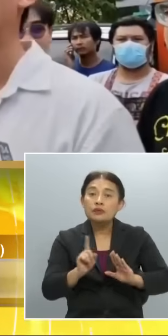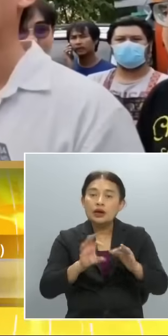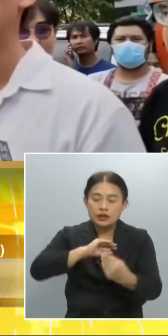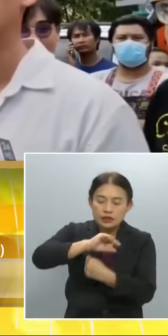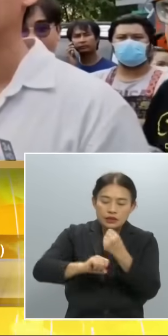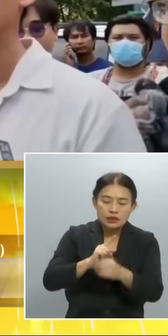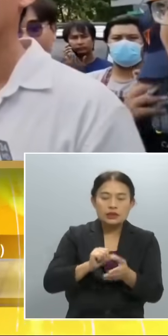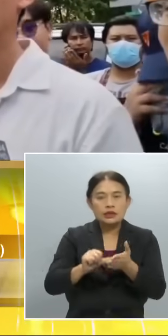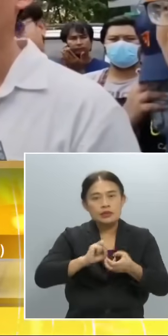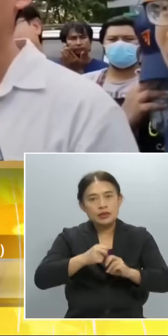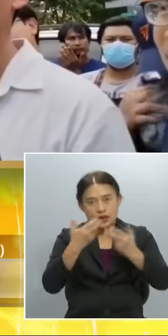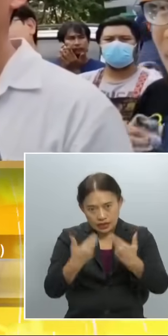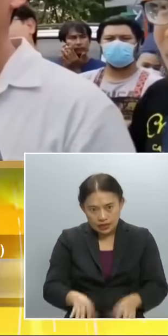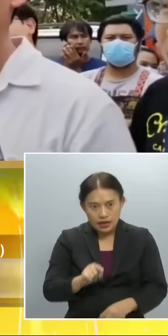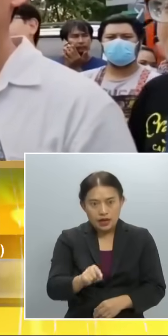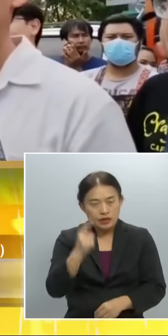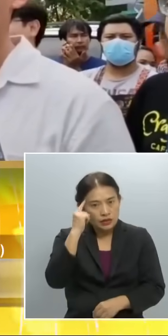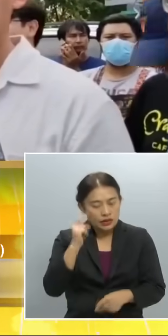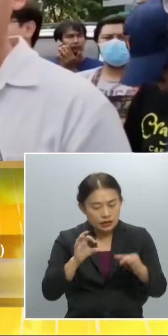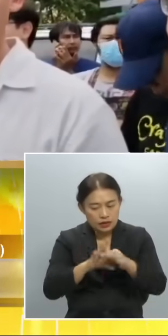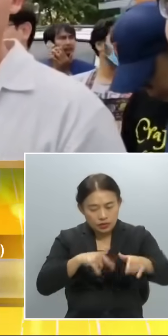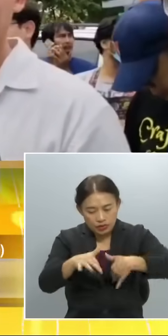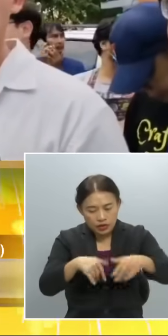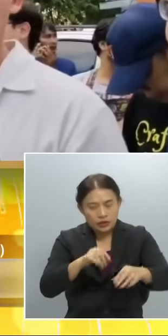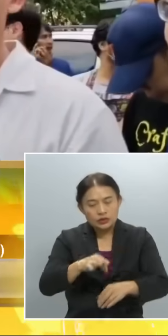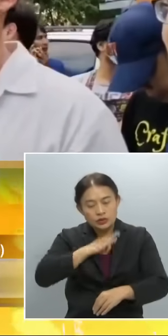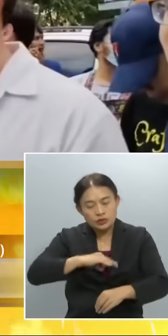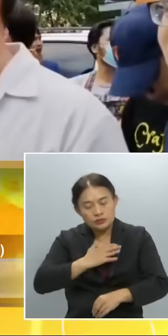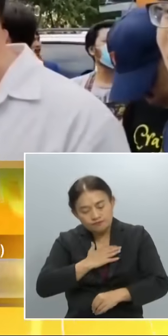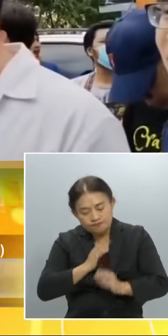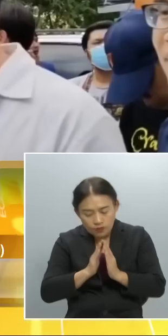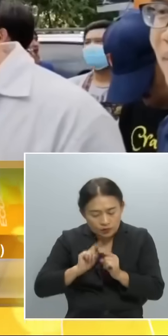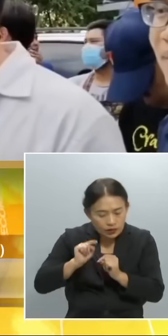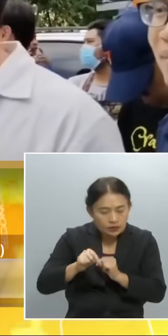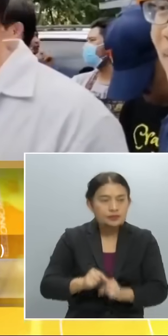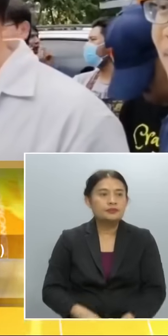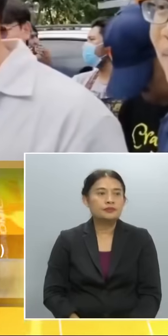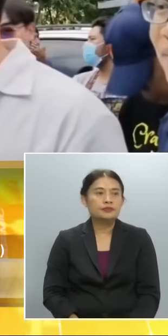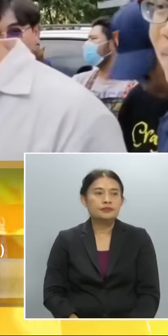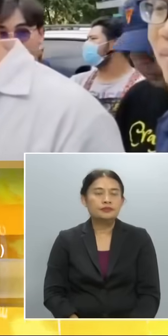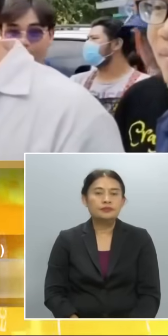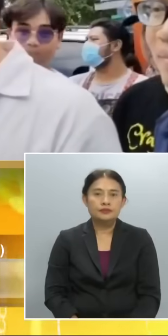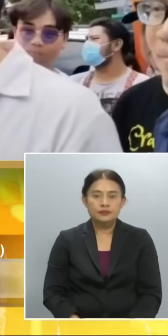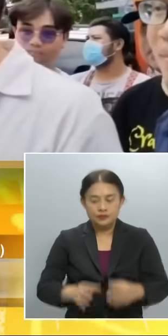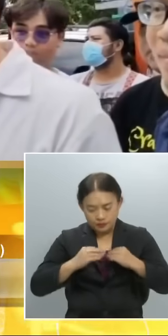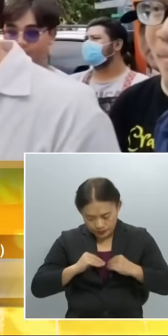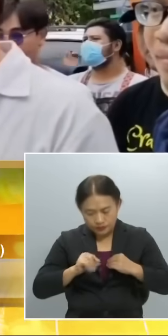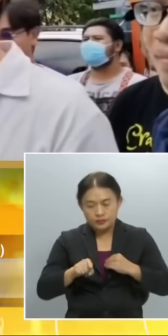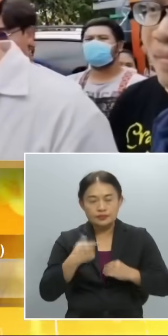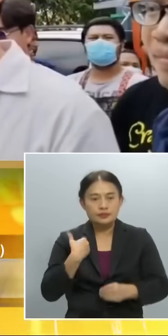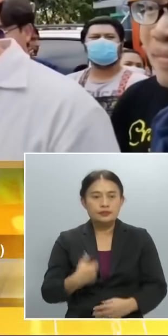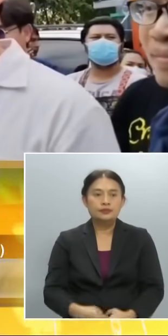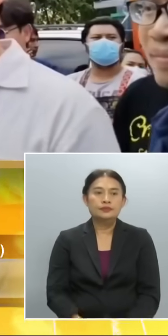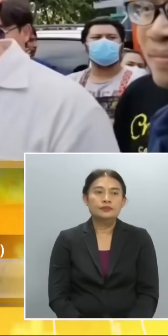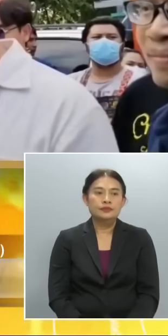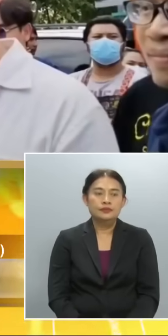ท้องอะไรแล้วก็ยังฝากเรื่องวิกฤตศรัทธาของประชาชนด้วย ครับก็รับฟังครับนะครับ นี่ฮะท่านผู้ชม